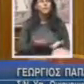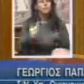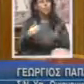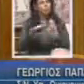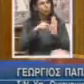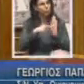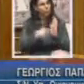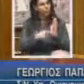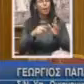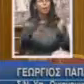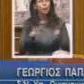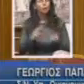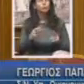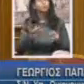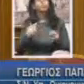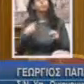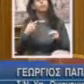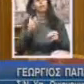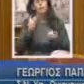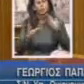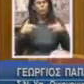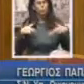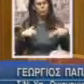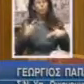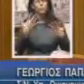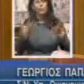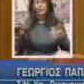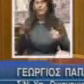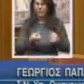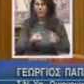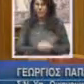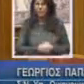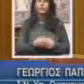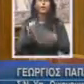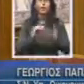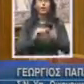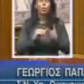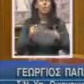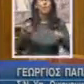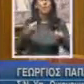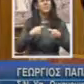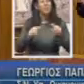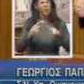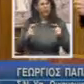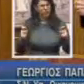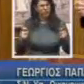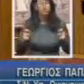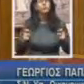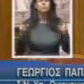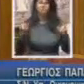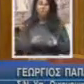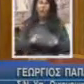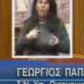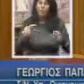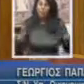μείωση των λειτουργικών δαπανών του κράτους κατά 10%, κυρίως από τη μείωση των καταναλωτικών δαπανών κατά 25%. Εμείς το κάνουμε πράξη. Η